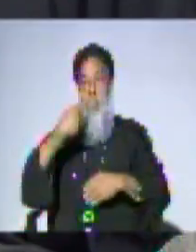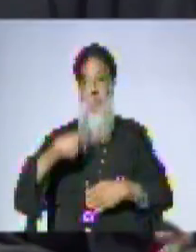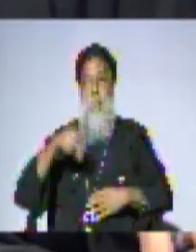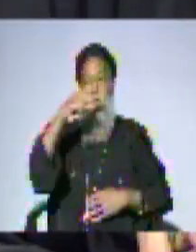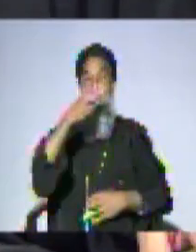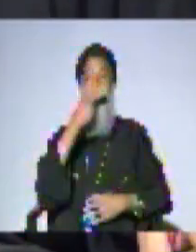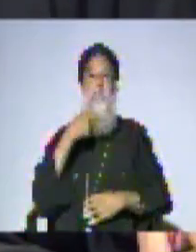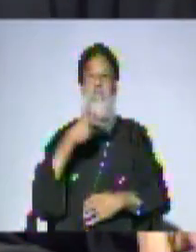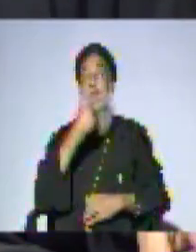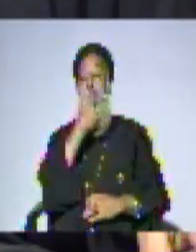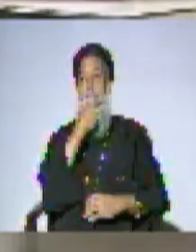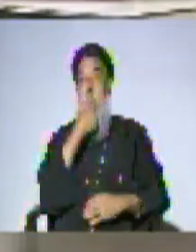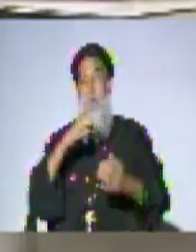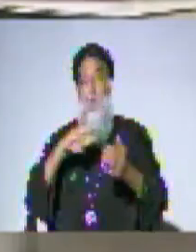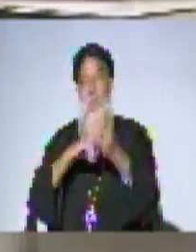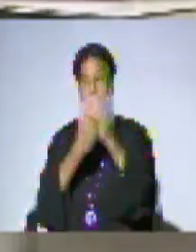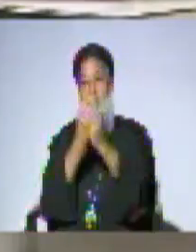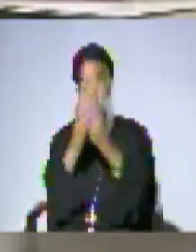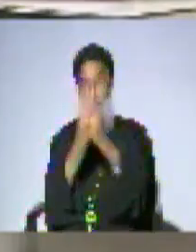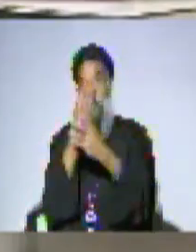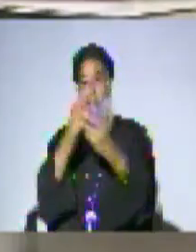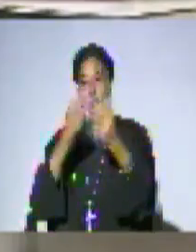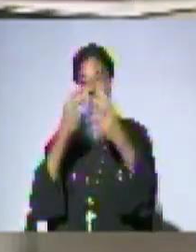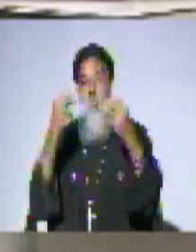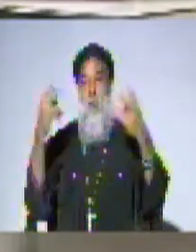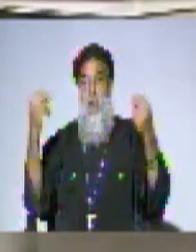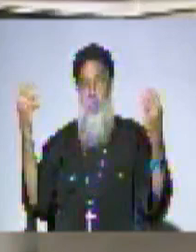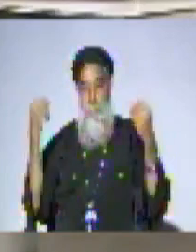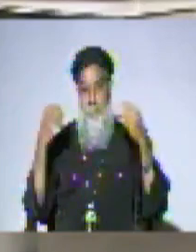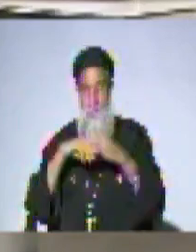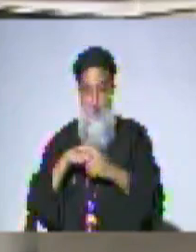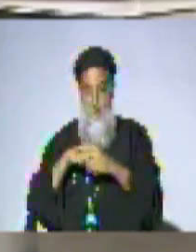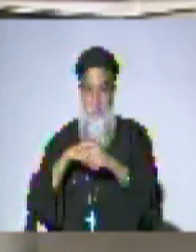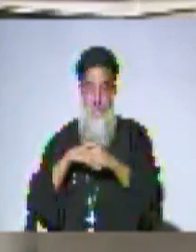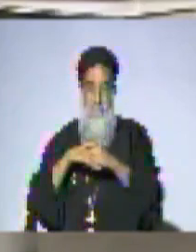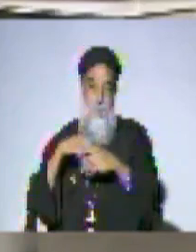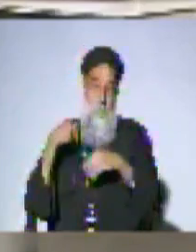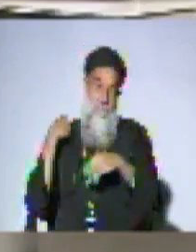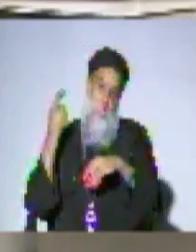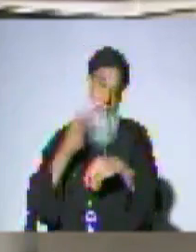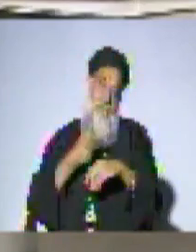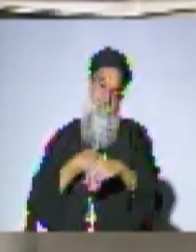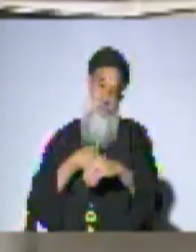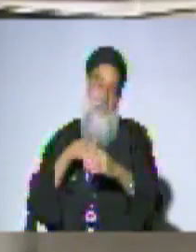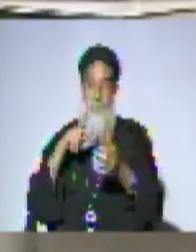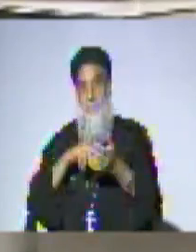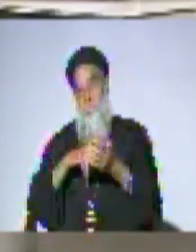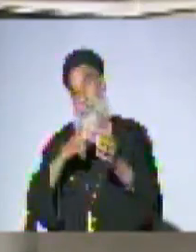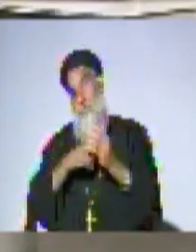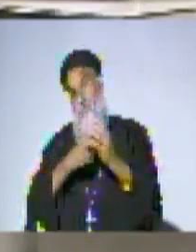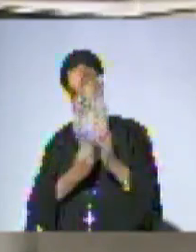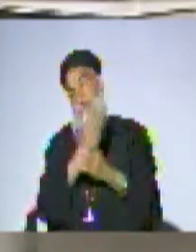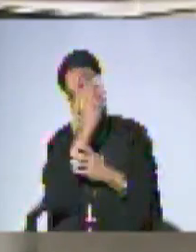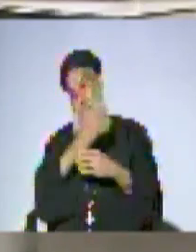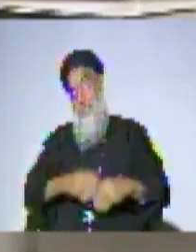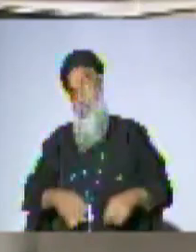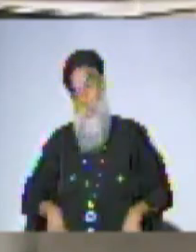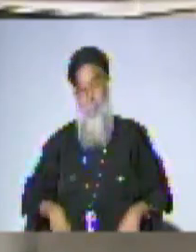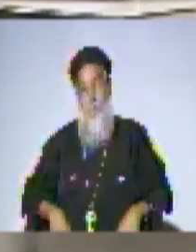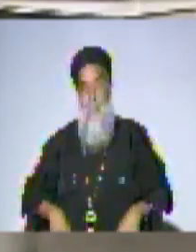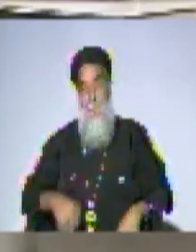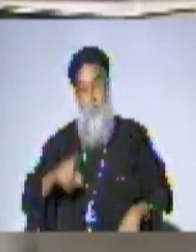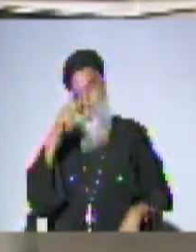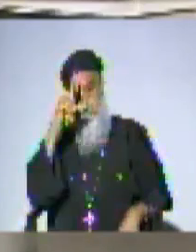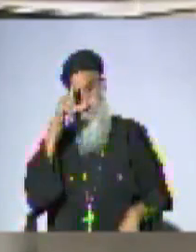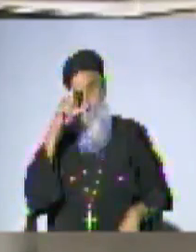الصالح. العجائب هنا المعجزات، يعني في قديسين عملوا معجزات لكن كان